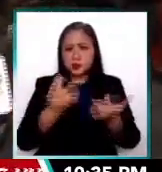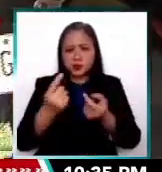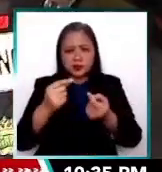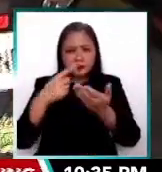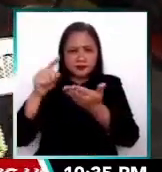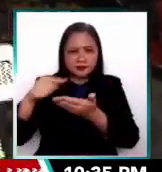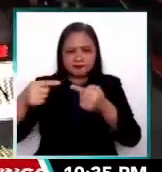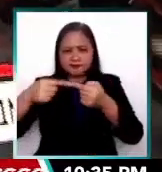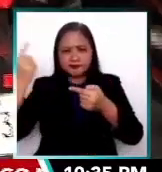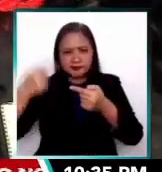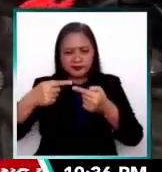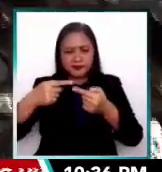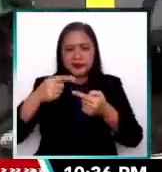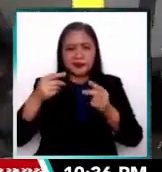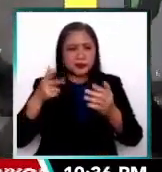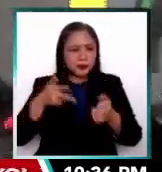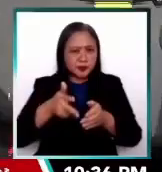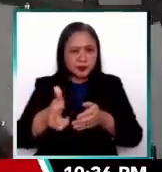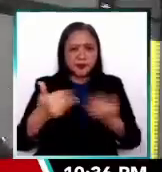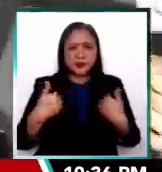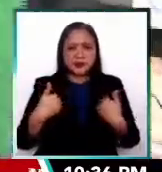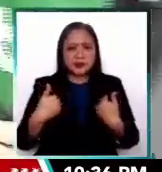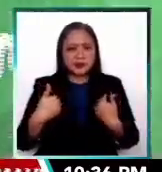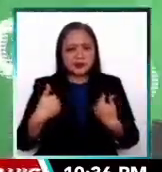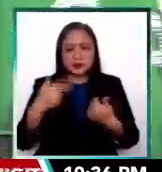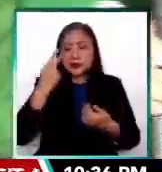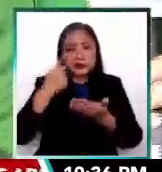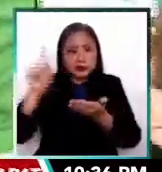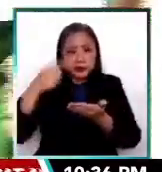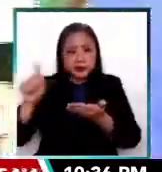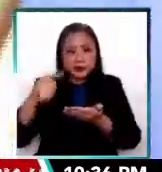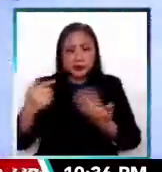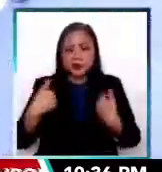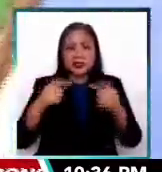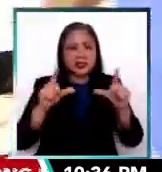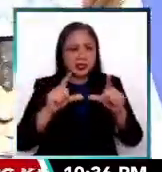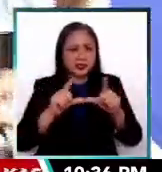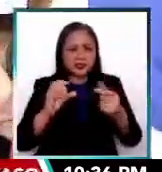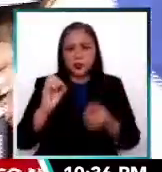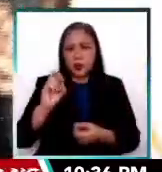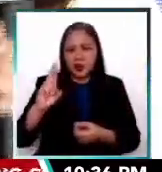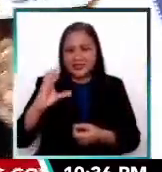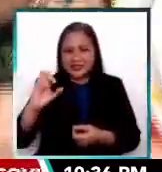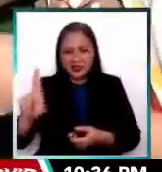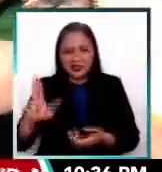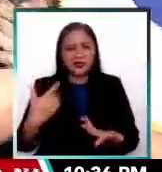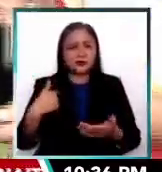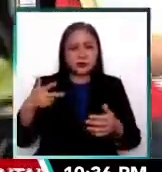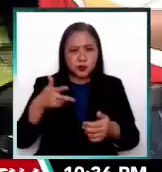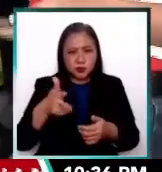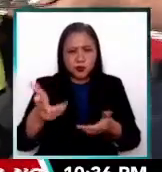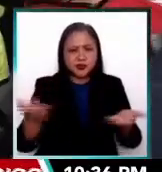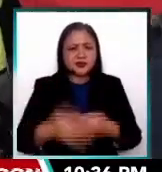mga nagdaraan dito ng mga motorista. Tinitingnan daw nila yung lisensya maging ORCR ng mga nagdaraan dito. At kapag